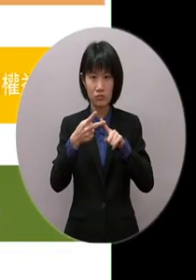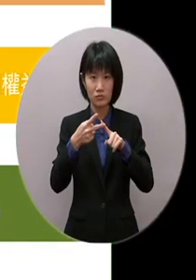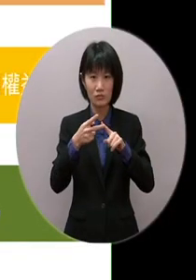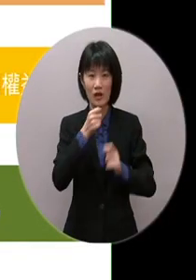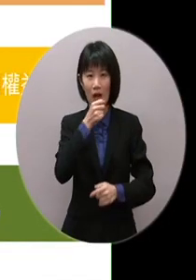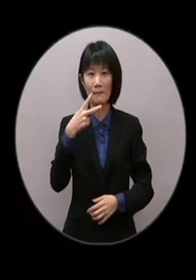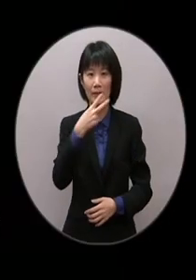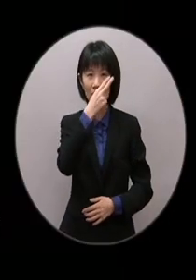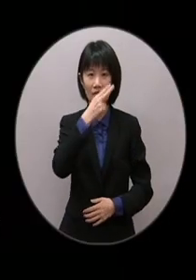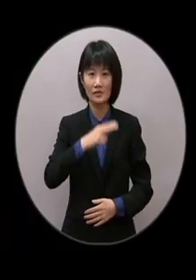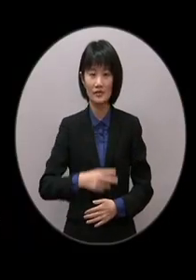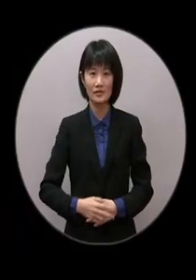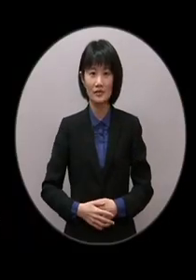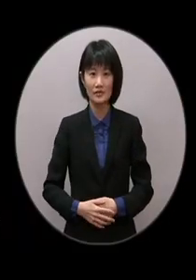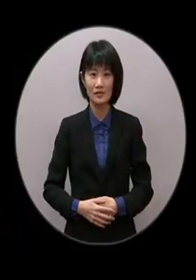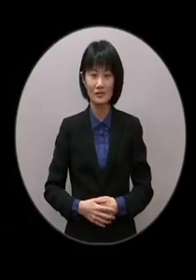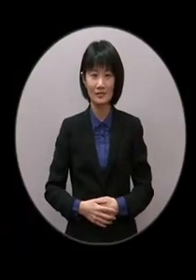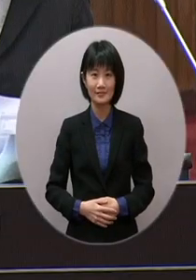体。